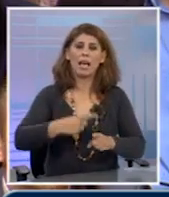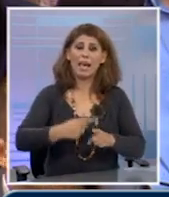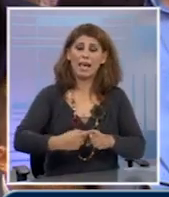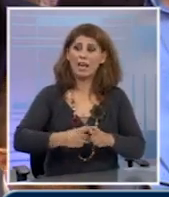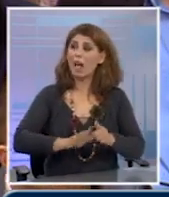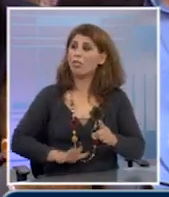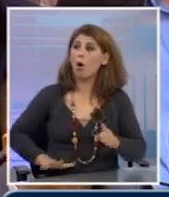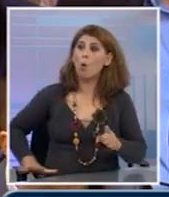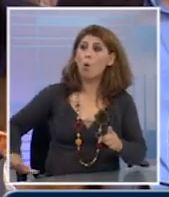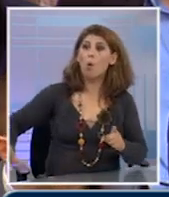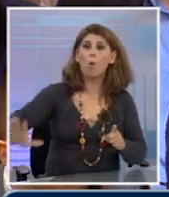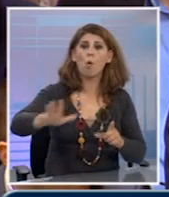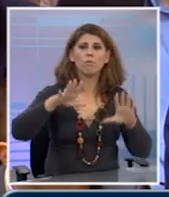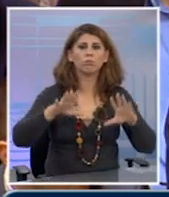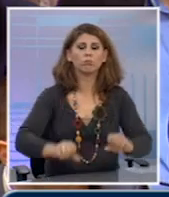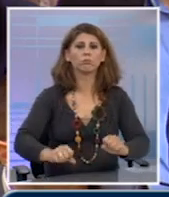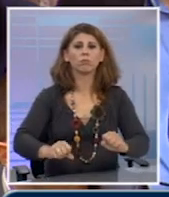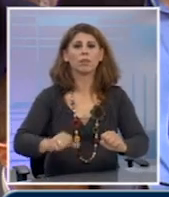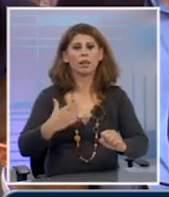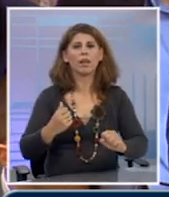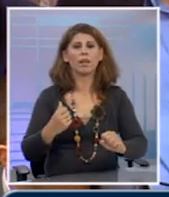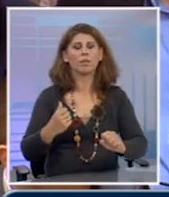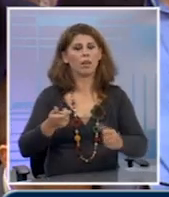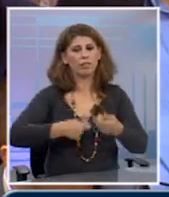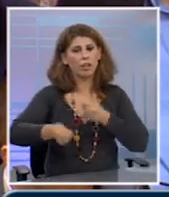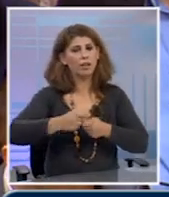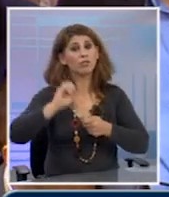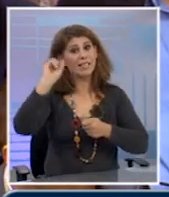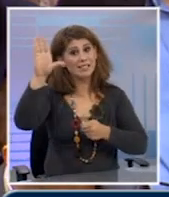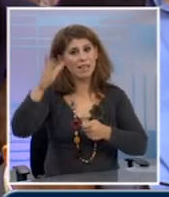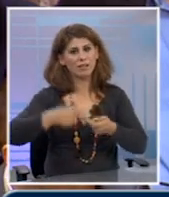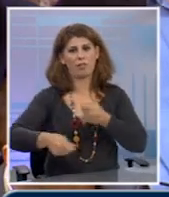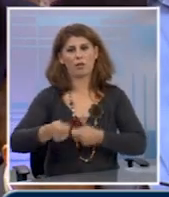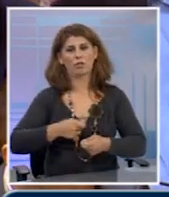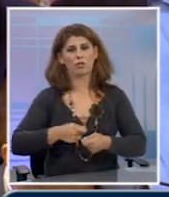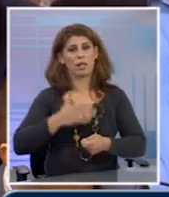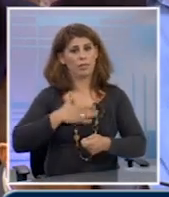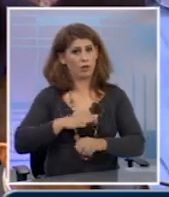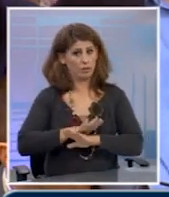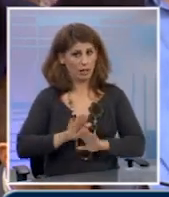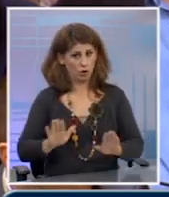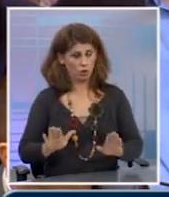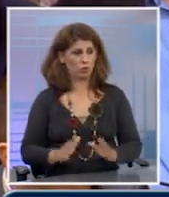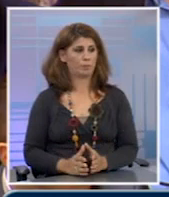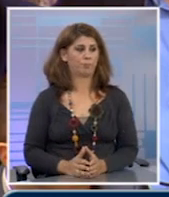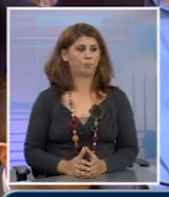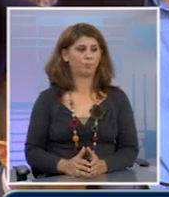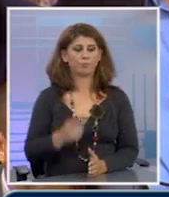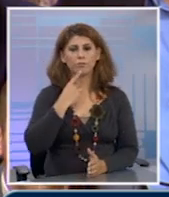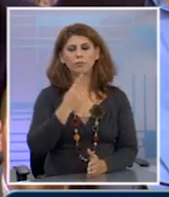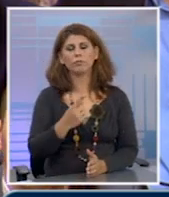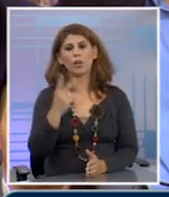πατρίδα και θα βρίσκεται στα χέρια ξένων θα ήθελα να τελειώσω λέγοντας